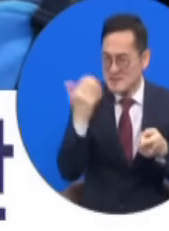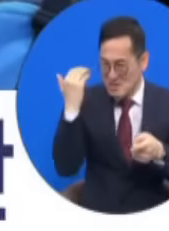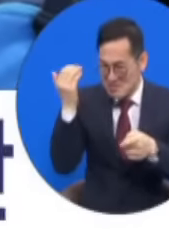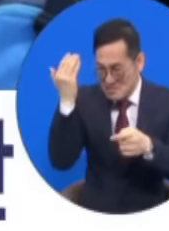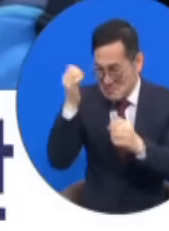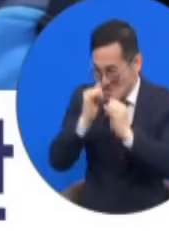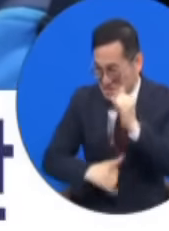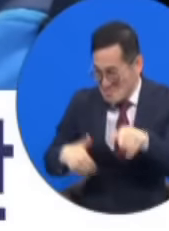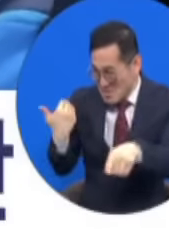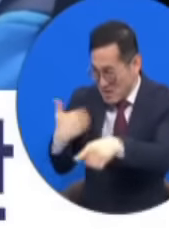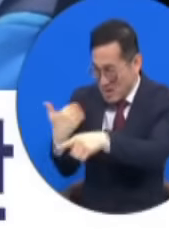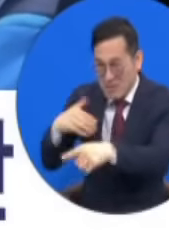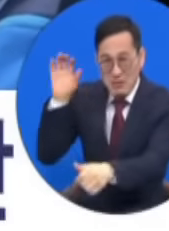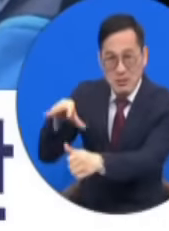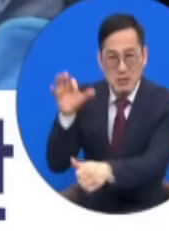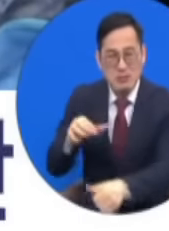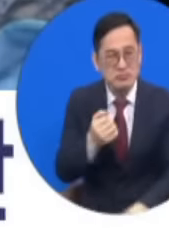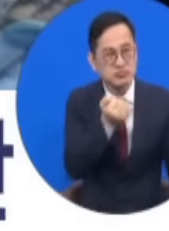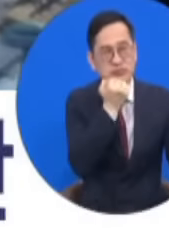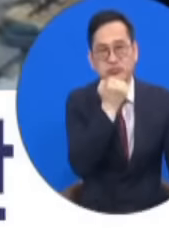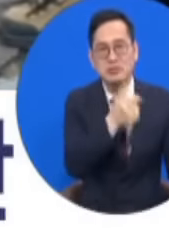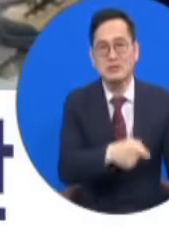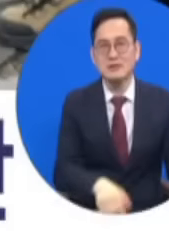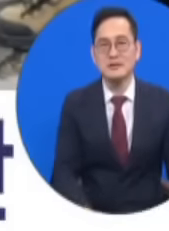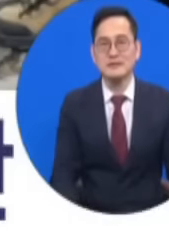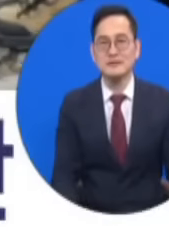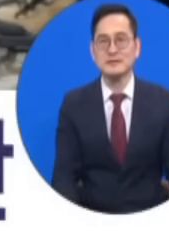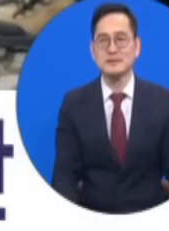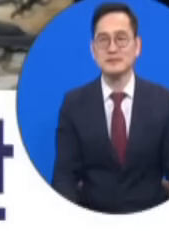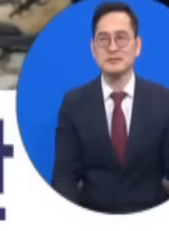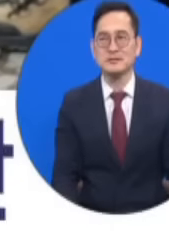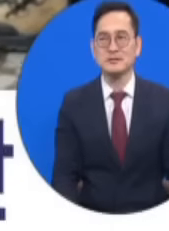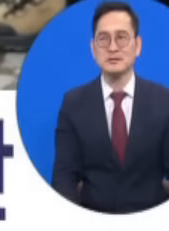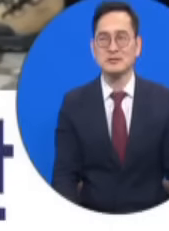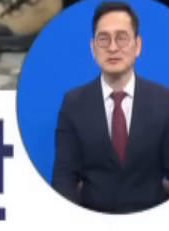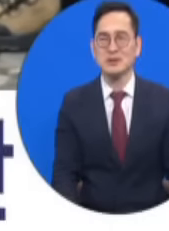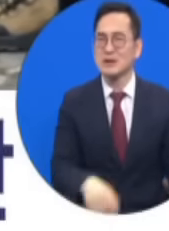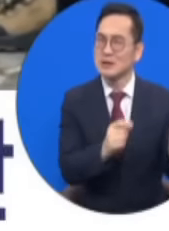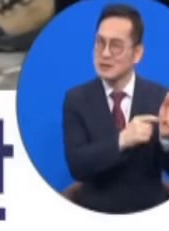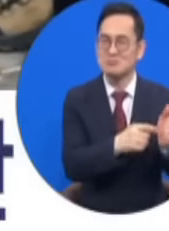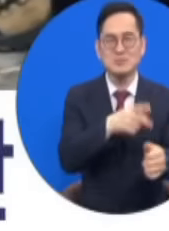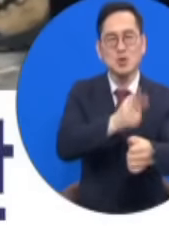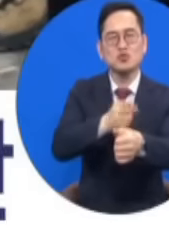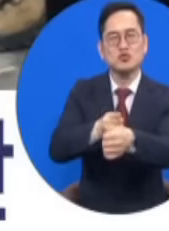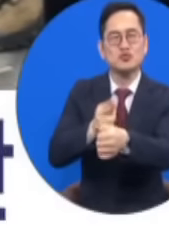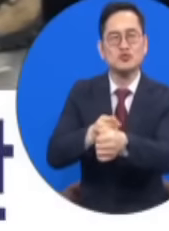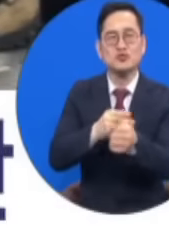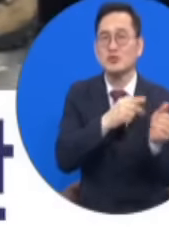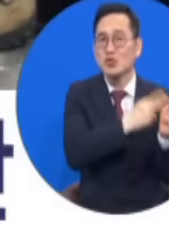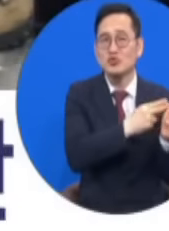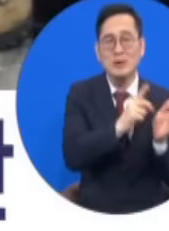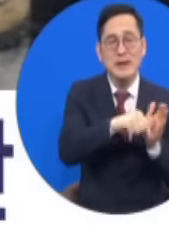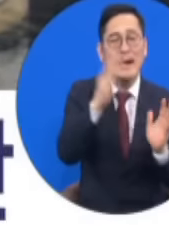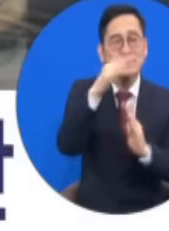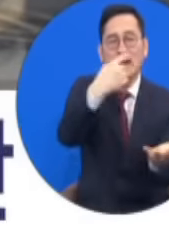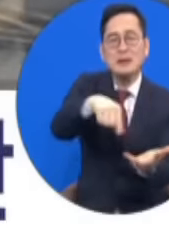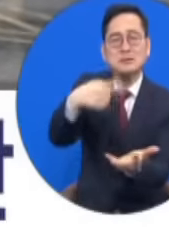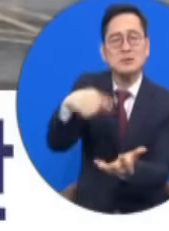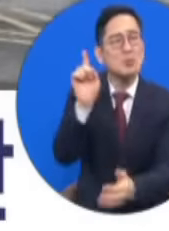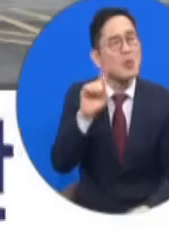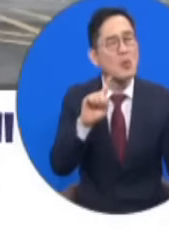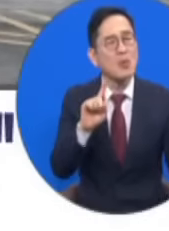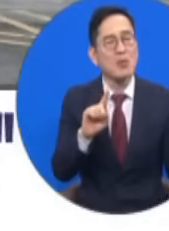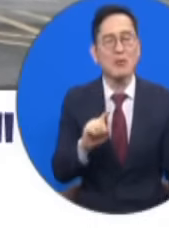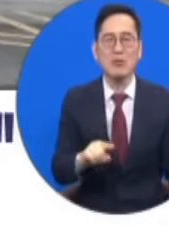없어요. 사적인 이제 뇌피셜을 가지고 있는데 저 사람이 교수를 하면서 학생들 무엇을 가르쳤을까?